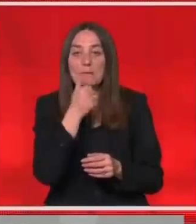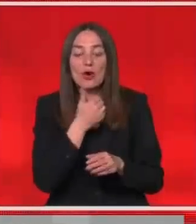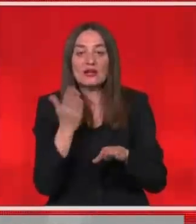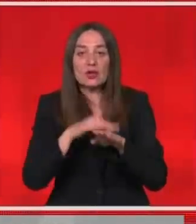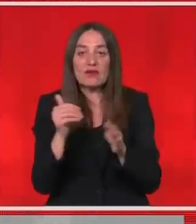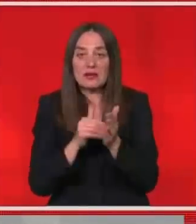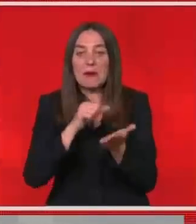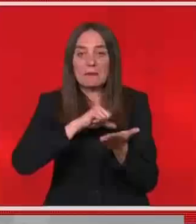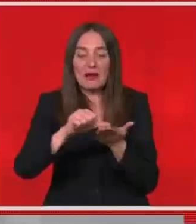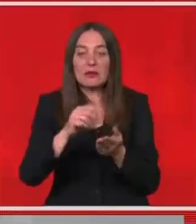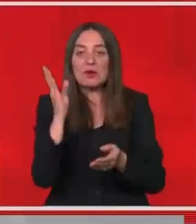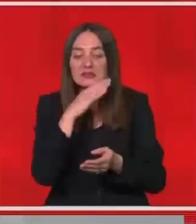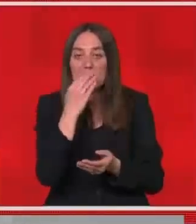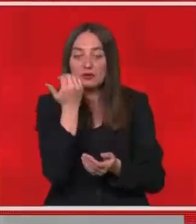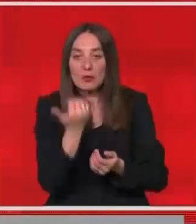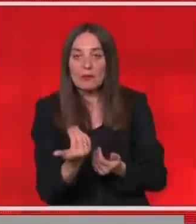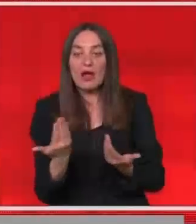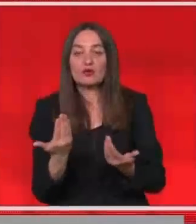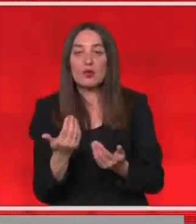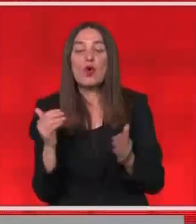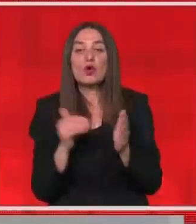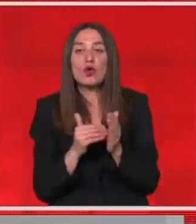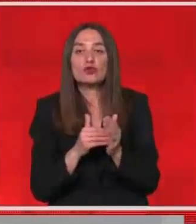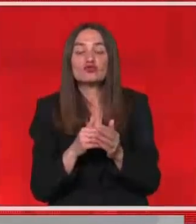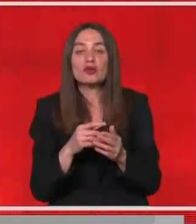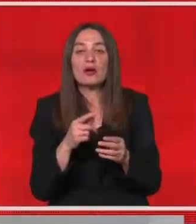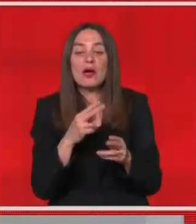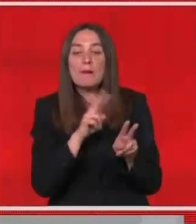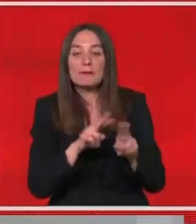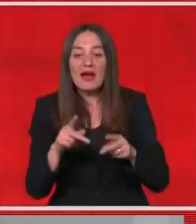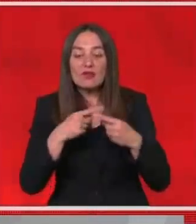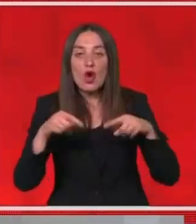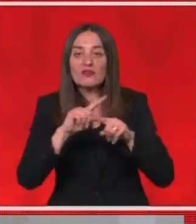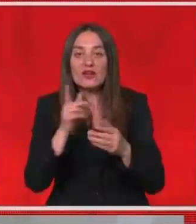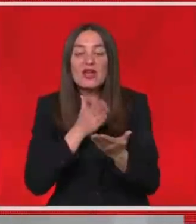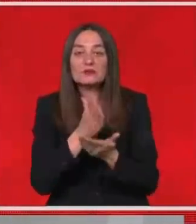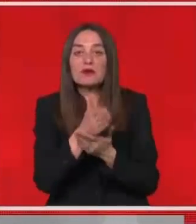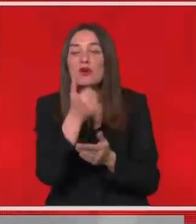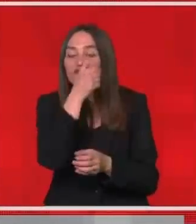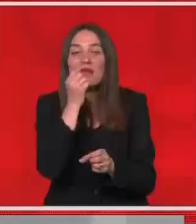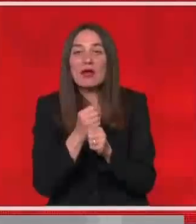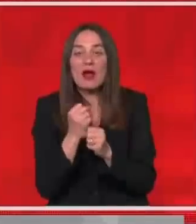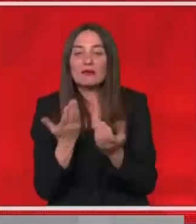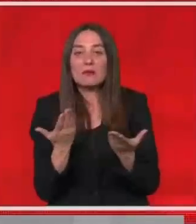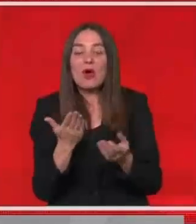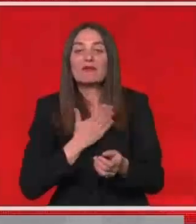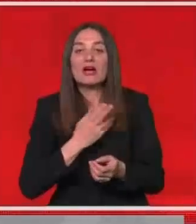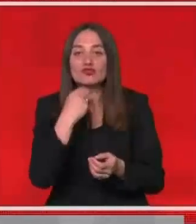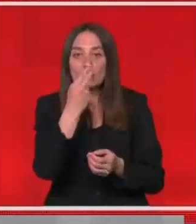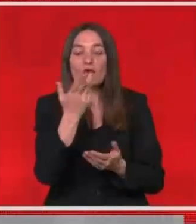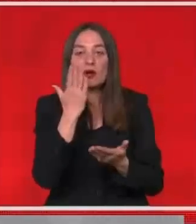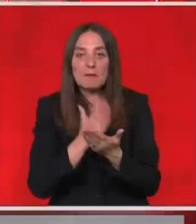treba da platimo za martovsku platu. Još pravni okvir nije sproveden. Šta da radimo? Naš odgovor je